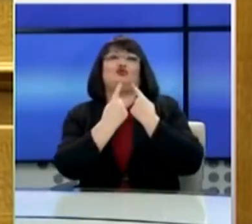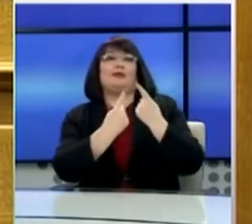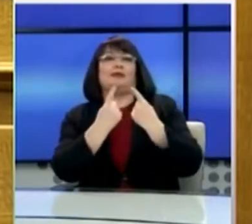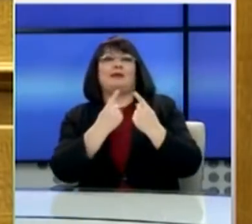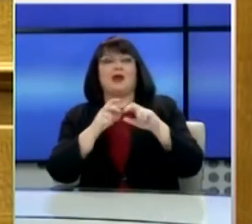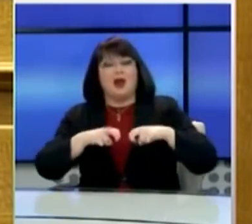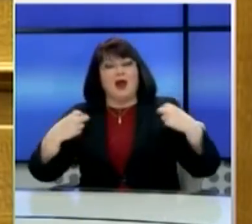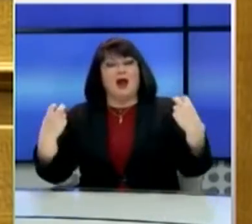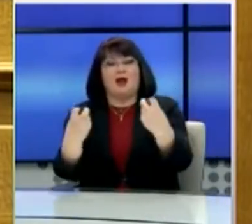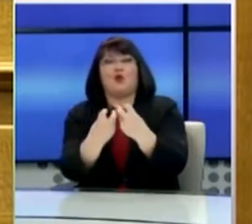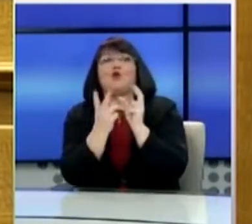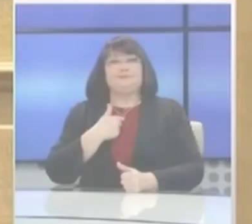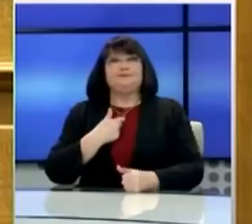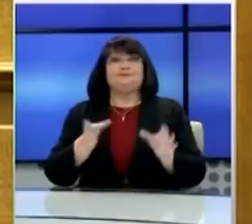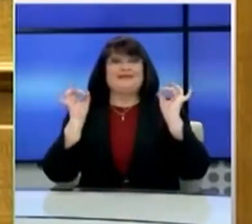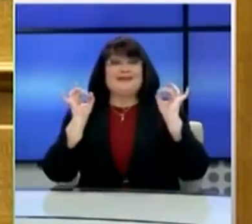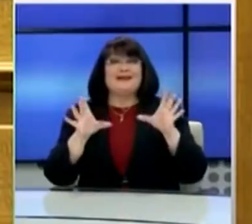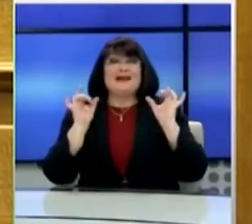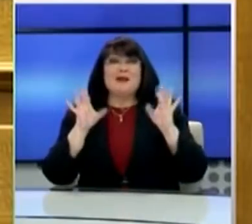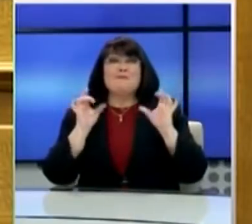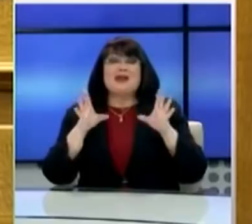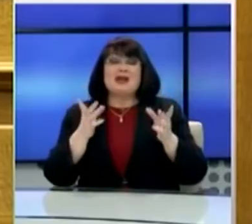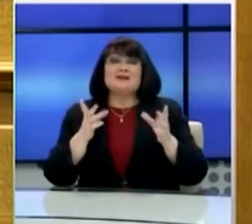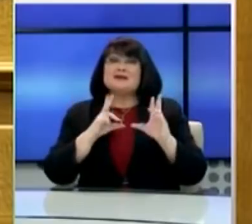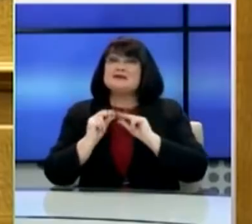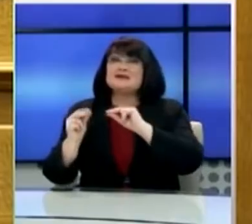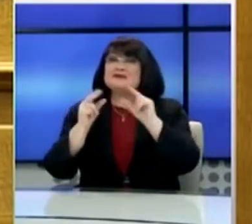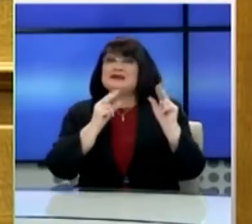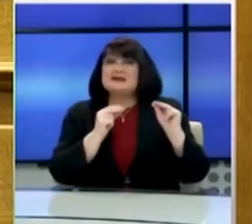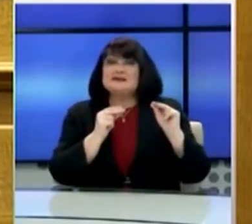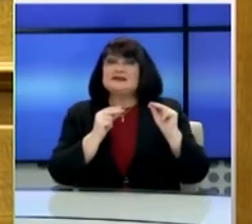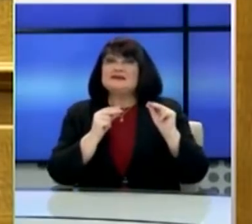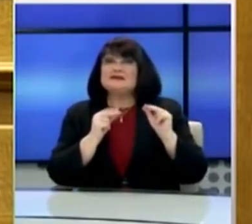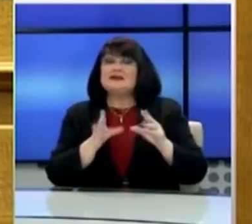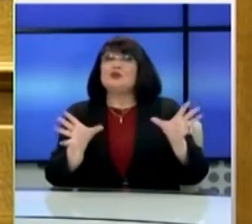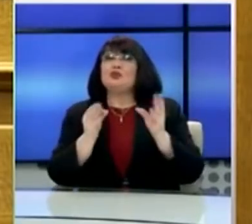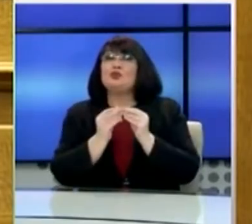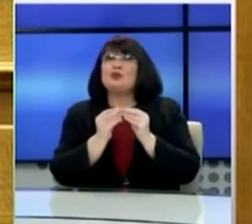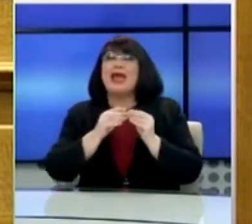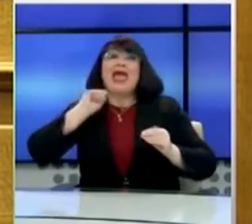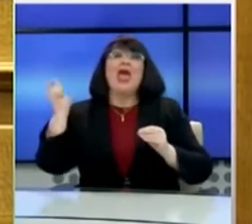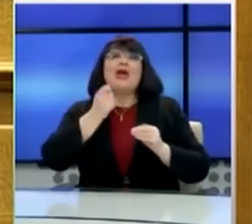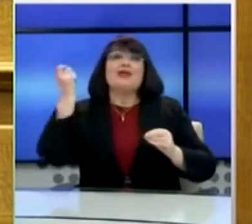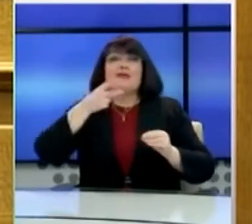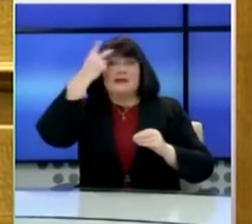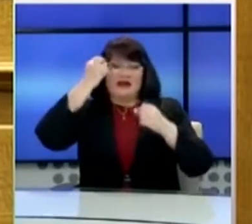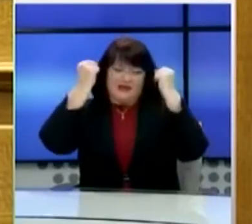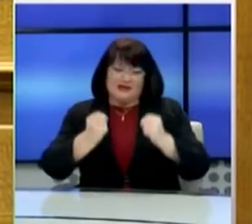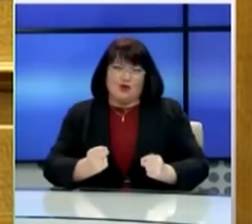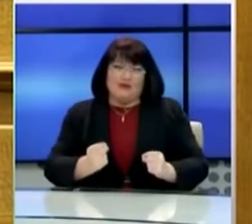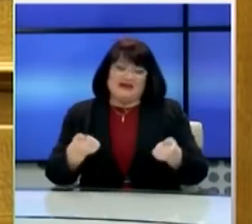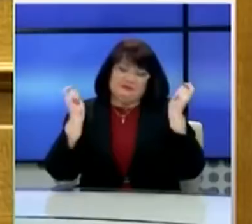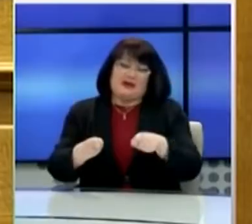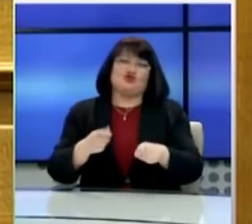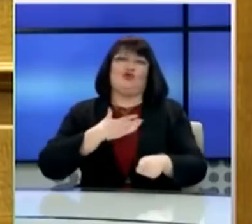στο τραπέζι των συνεννοήσεων. Καμία συζήτηση δεν μπορεί να αφορά την εθνική κυριαρχία και τα δικαιώματα